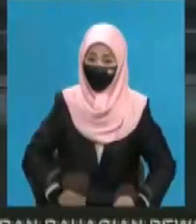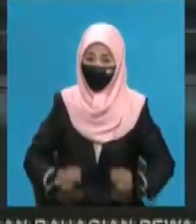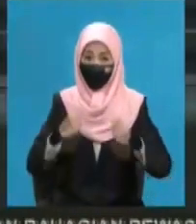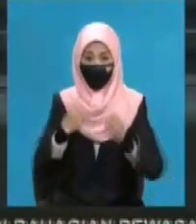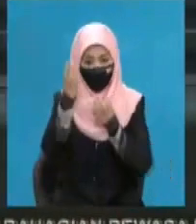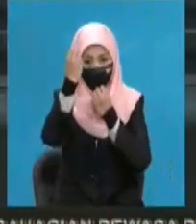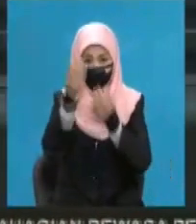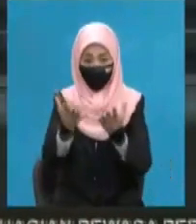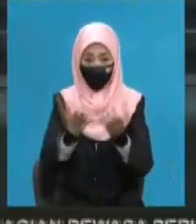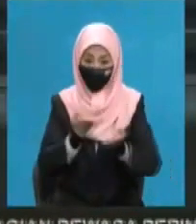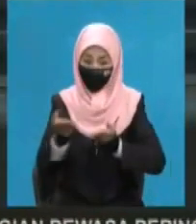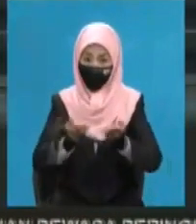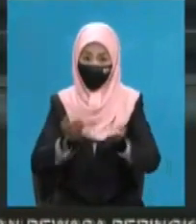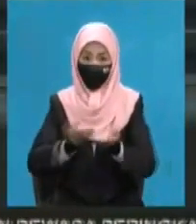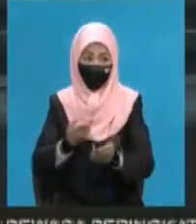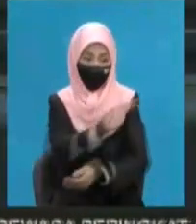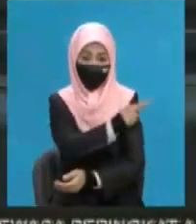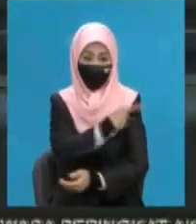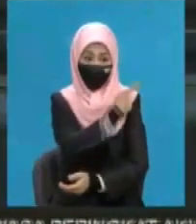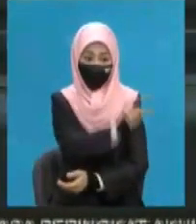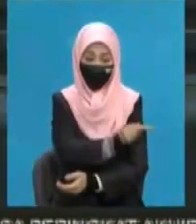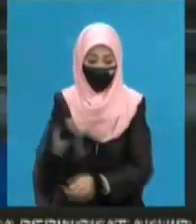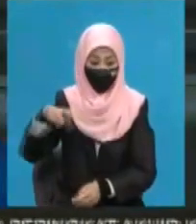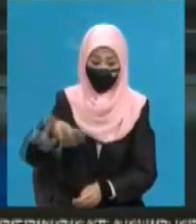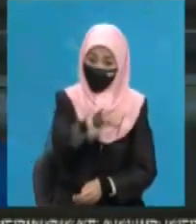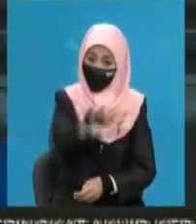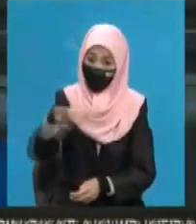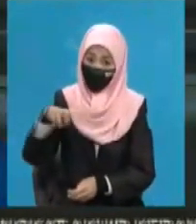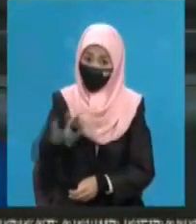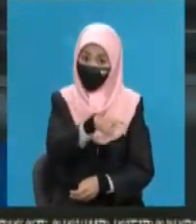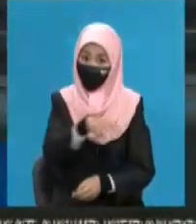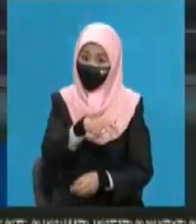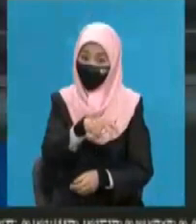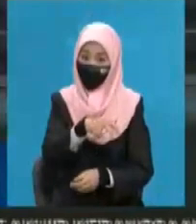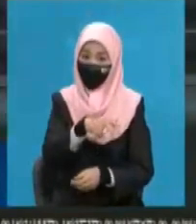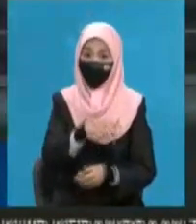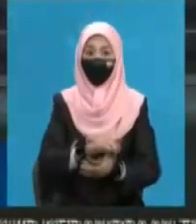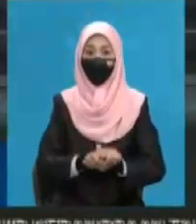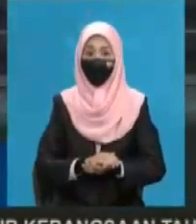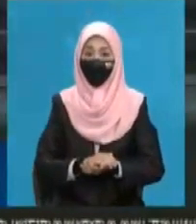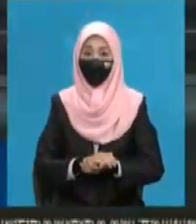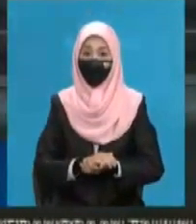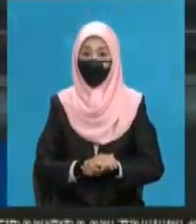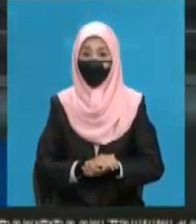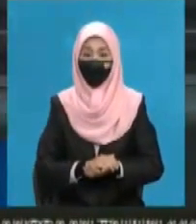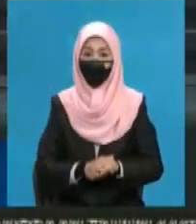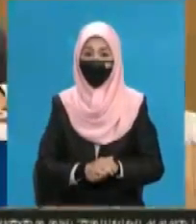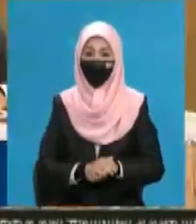bahwa penghematan seni Bachsin a psychologist malas bergerak akan dijalankan seperti berikut